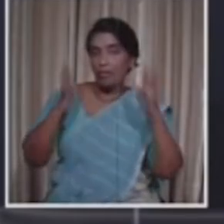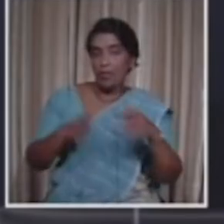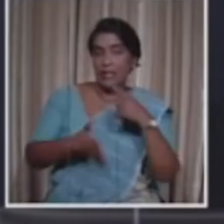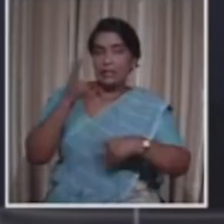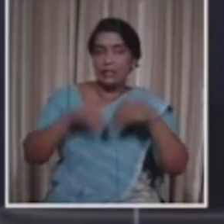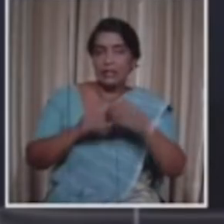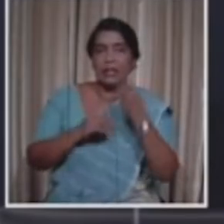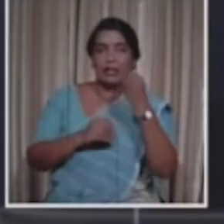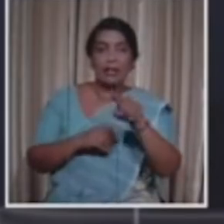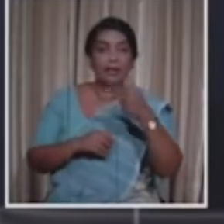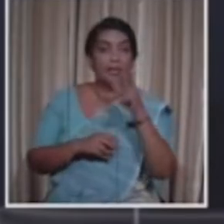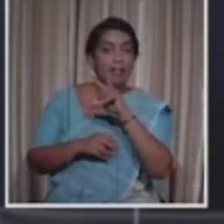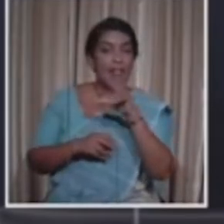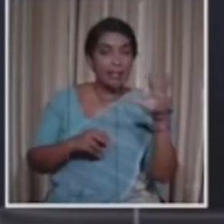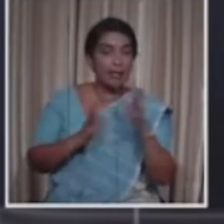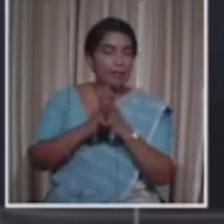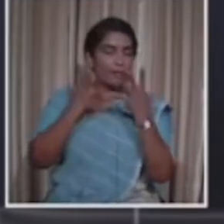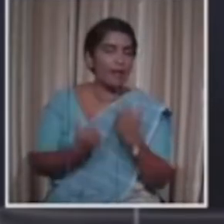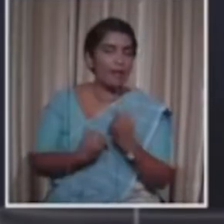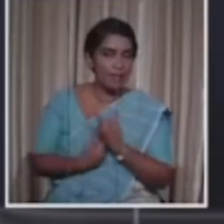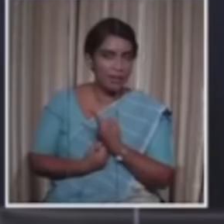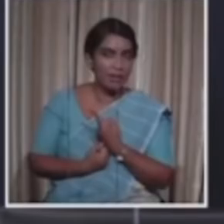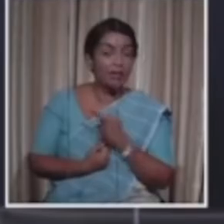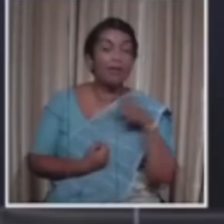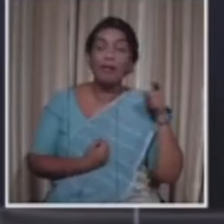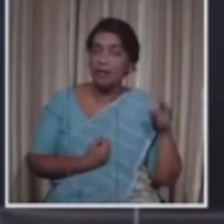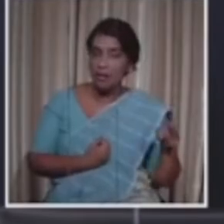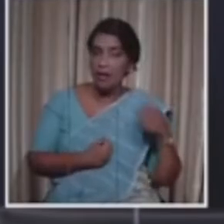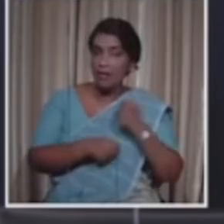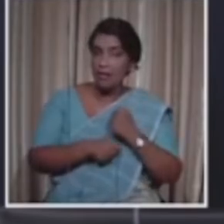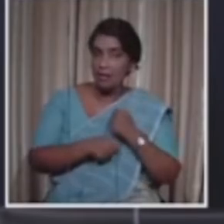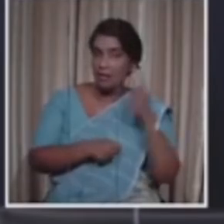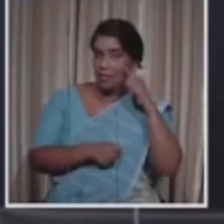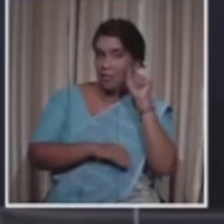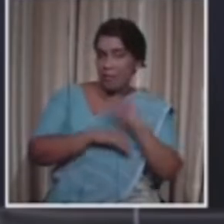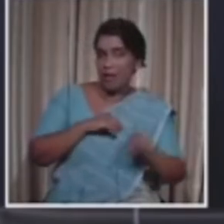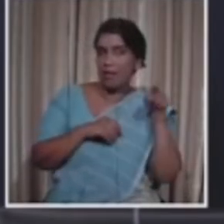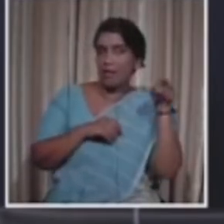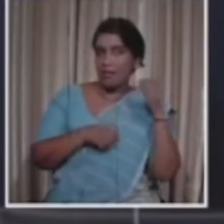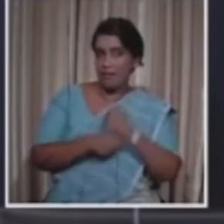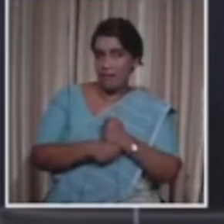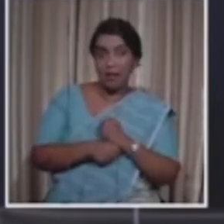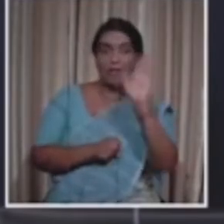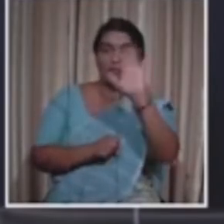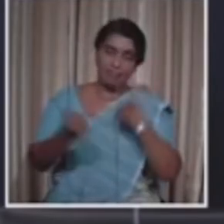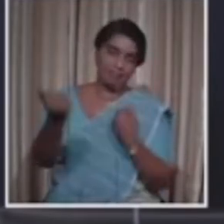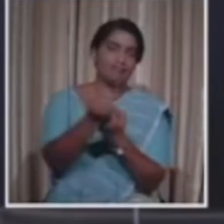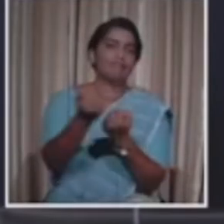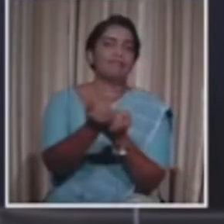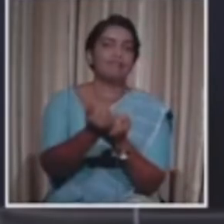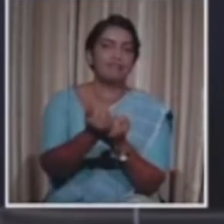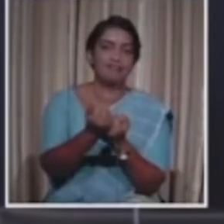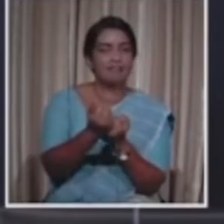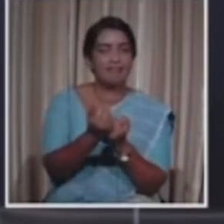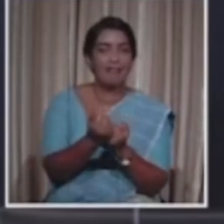ලැබෙනවා. 118කට වඩා ලැබෙනවා. ඒක නිසා ආණ්ඩු පක්ෂයේ උපක්‍රමශීලී වුණා. නෑ ඕගලගේ පිටේම අපිත්